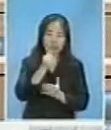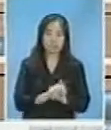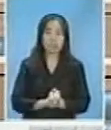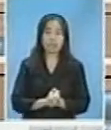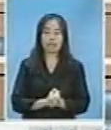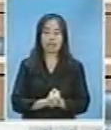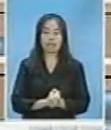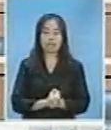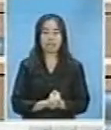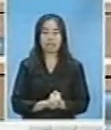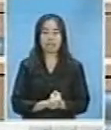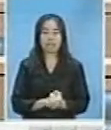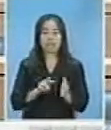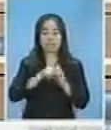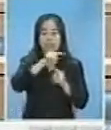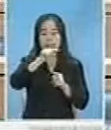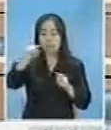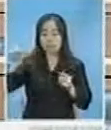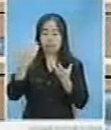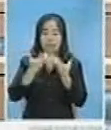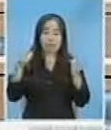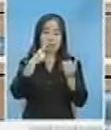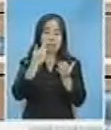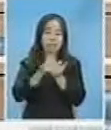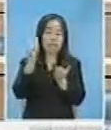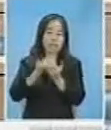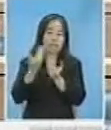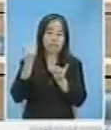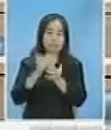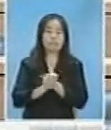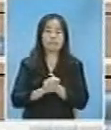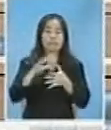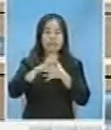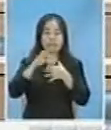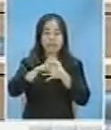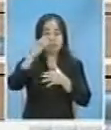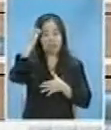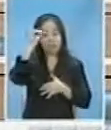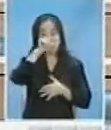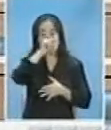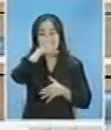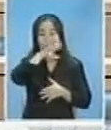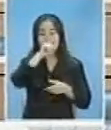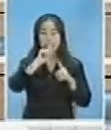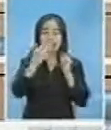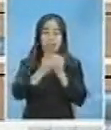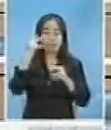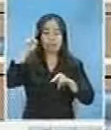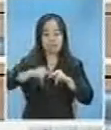อะไรแพงอีกครับทุกอย่างแพงครับเนื้อหมูเนื้อไก่แพงไปหมดครับแม้แต่ไ